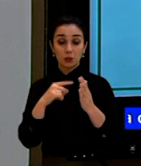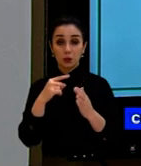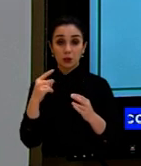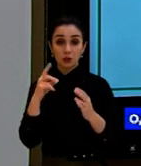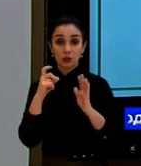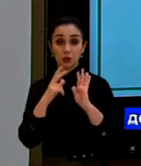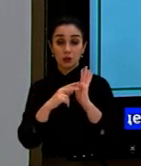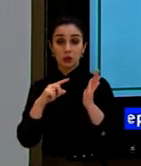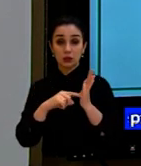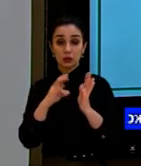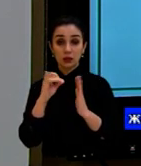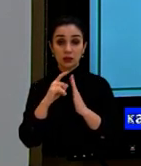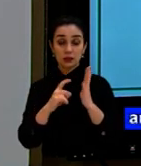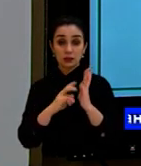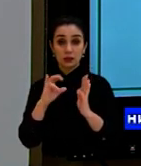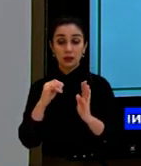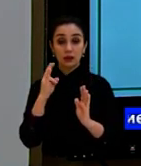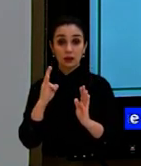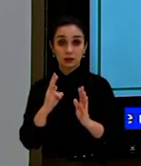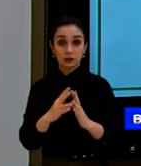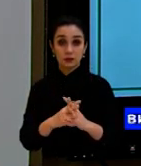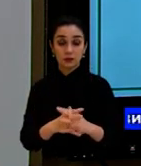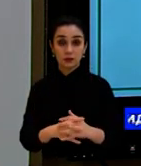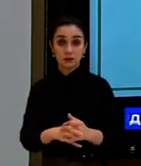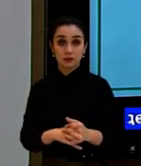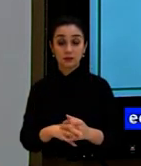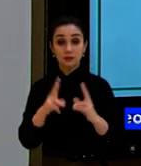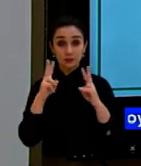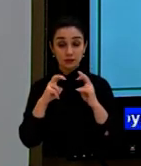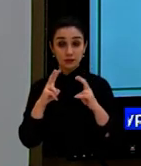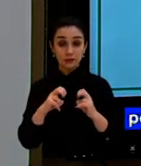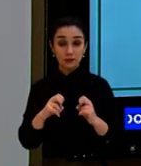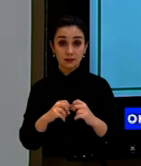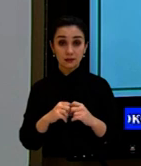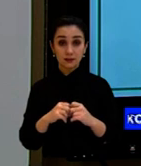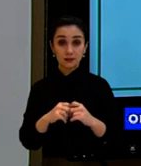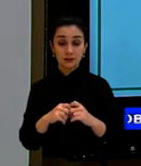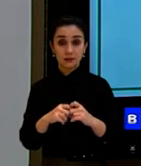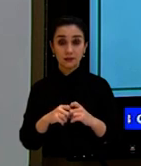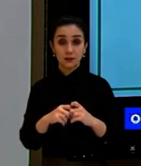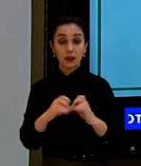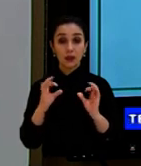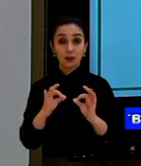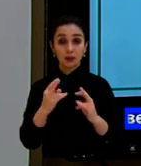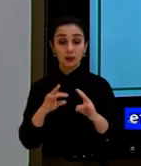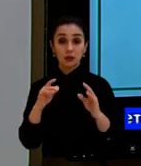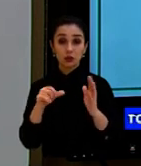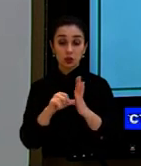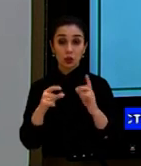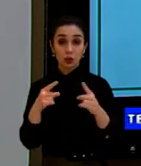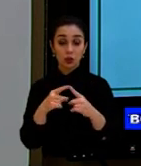на 180 и разделить на n. Проверяем. Правильный